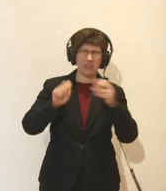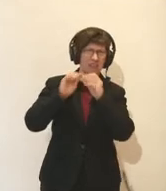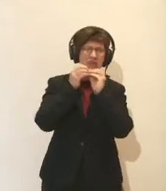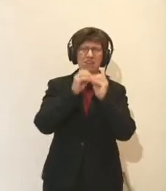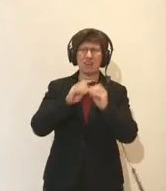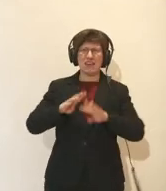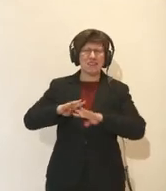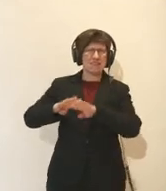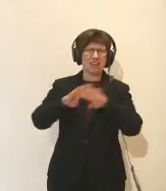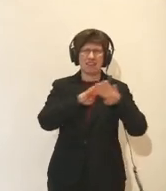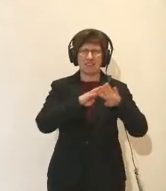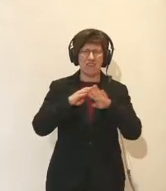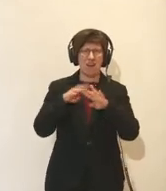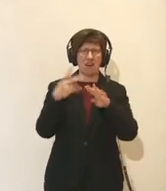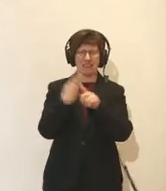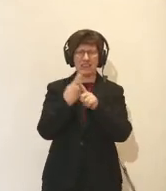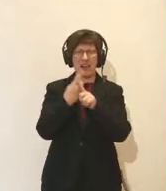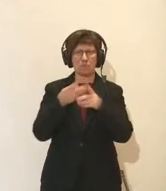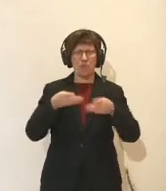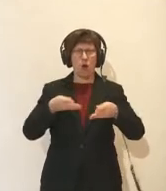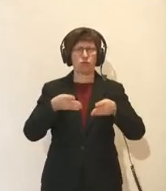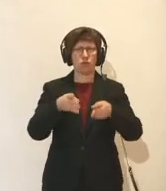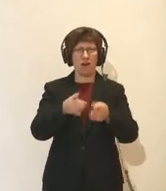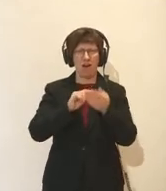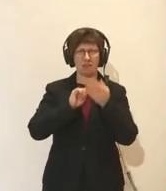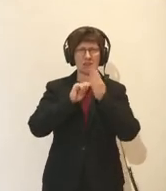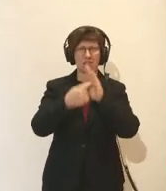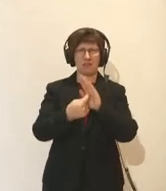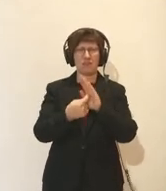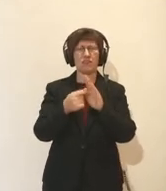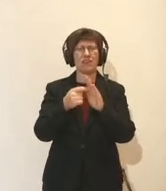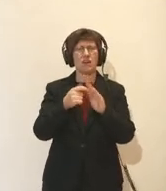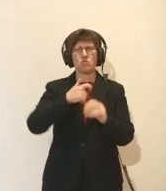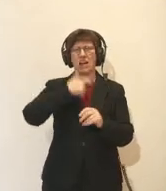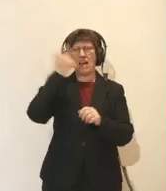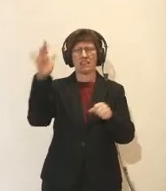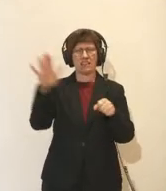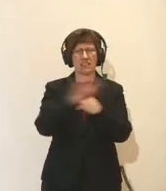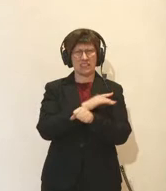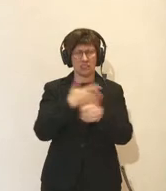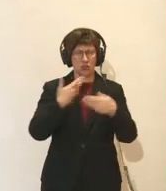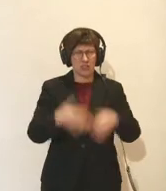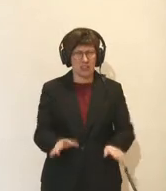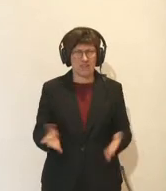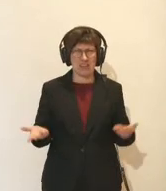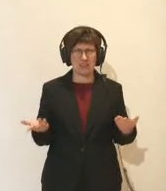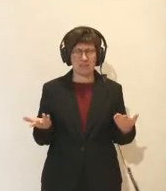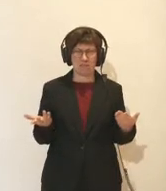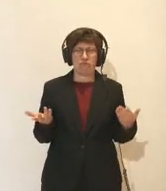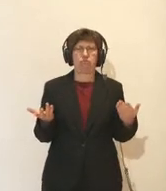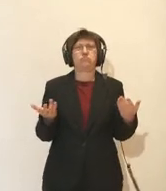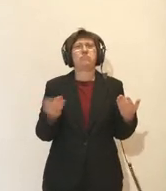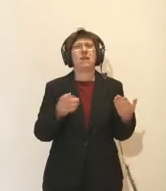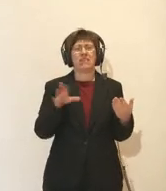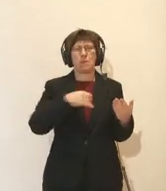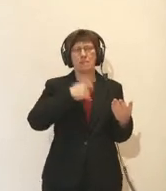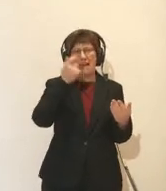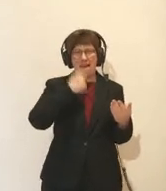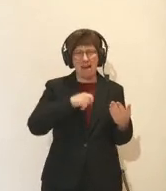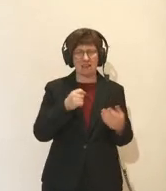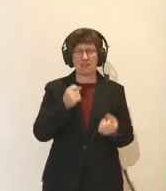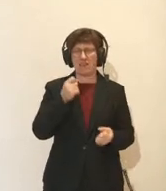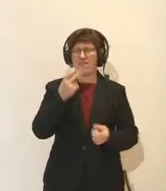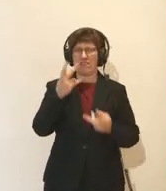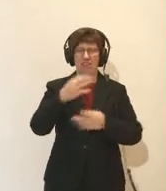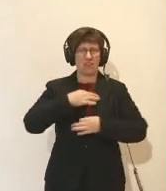gebildet die sich dann auf der straße gezeigt haben und zu gast es zwischen übergriffen geführt haben also das ernst zu nehmen ist unglaublich